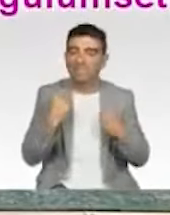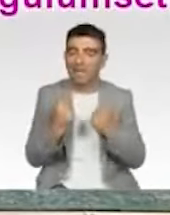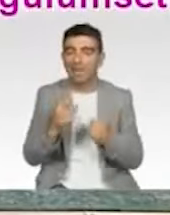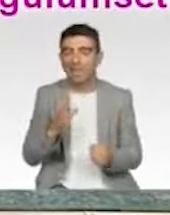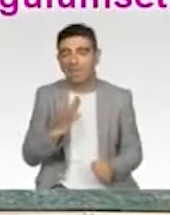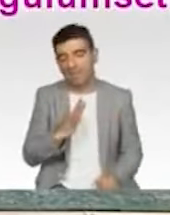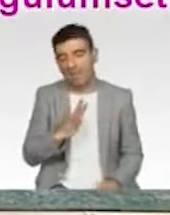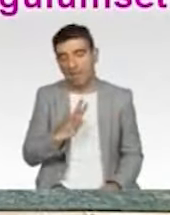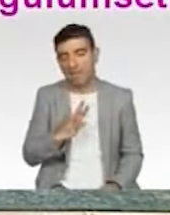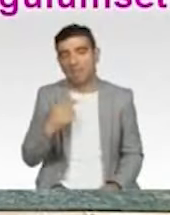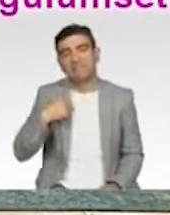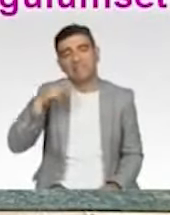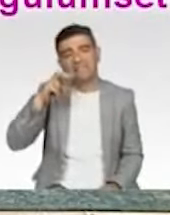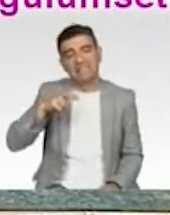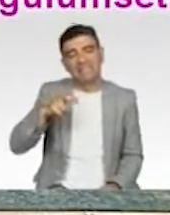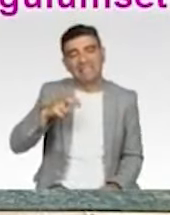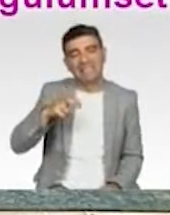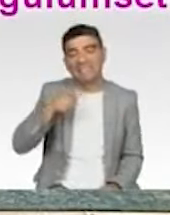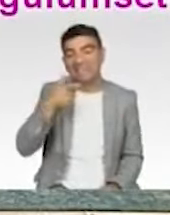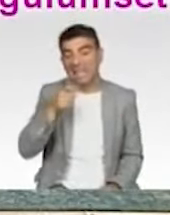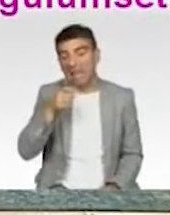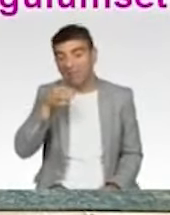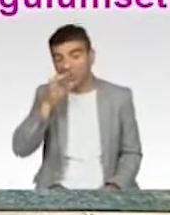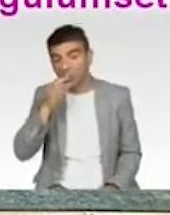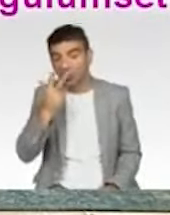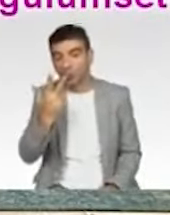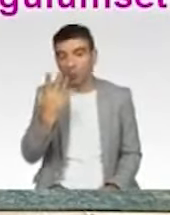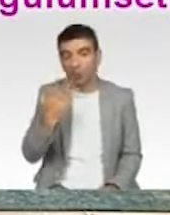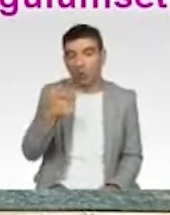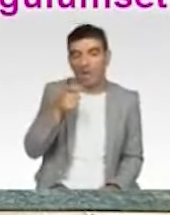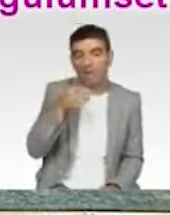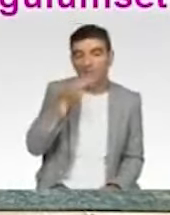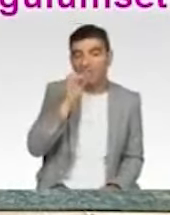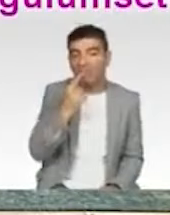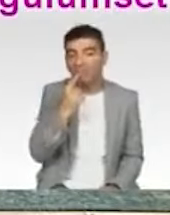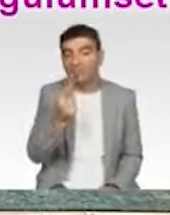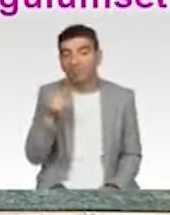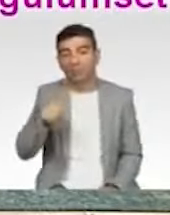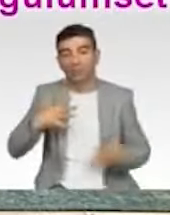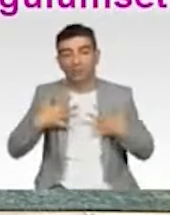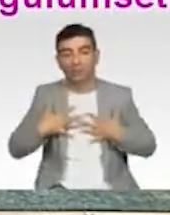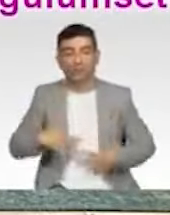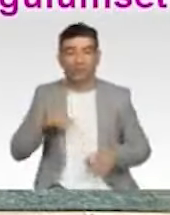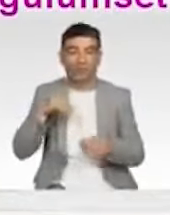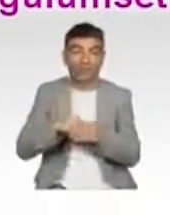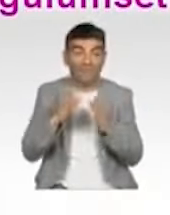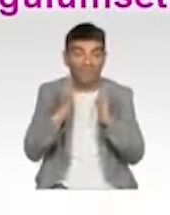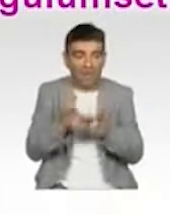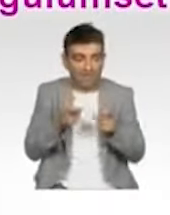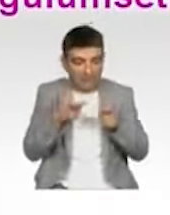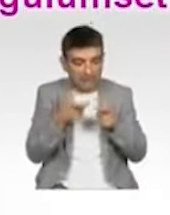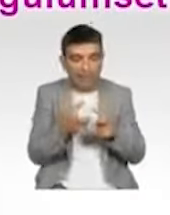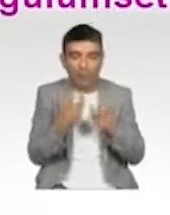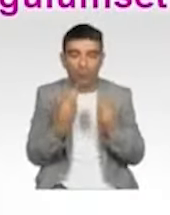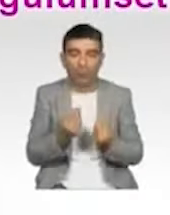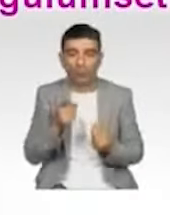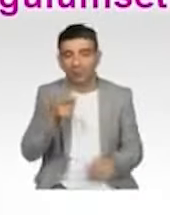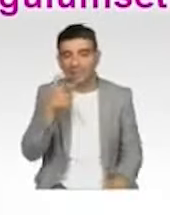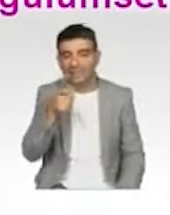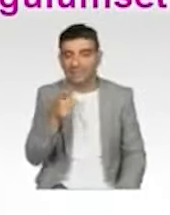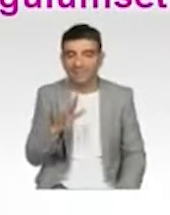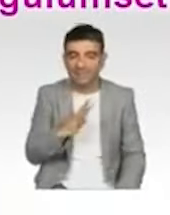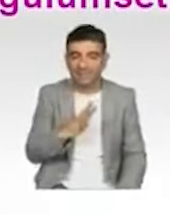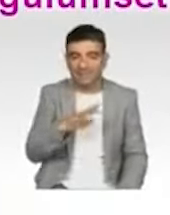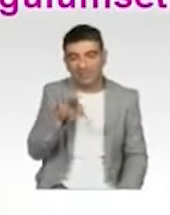hem 8 bardak kahve çay içeceğim, hem de 3-4 bardak kahve içeceğim derseniz bu vücut için fazla uyarıcı olur. Kahve tüketiminiz